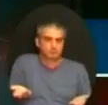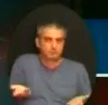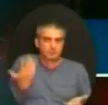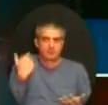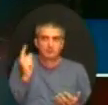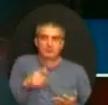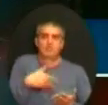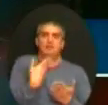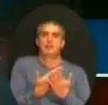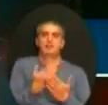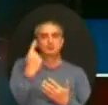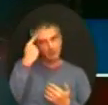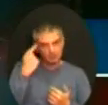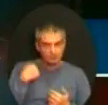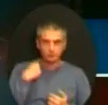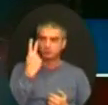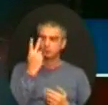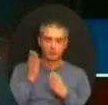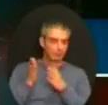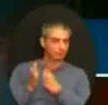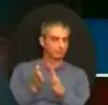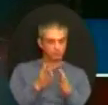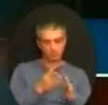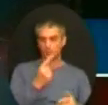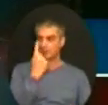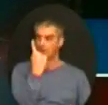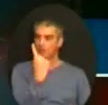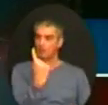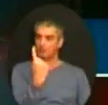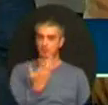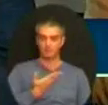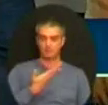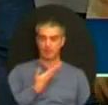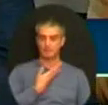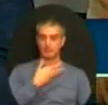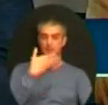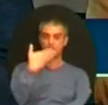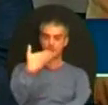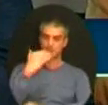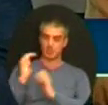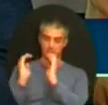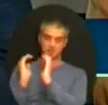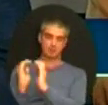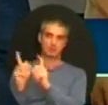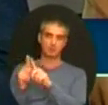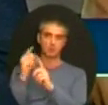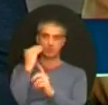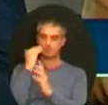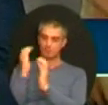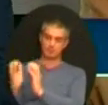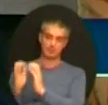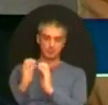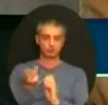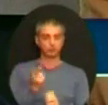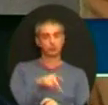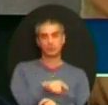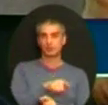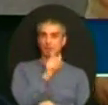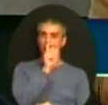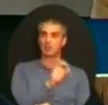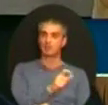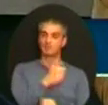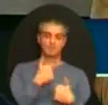היה צריך להציע לדעתי שני מסלולים. אחד שמקבל מהמדינה X, כמו באמריקה, השני